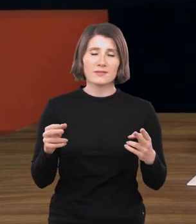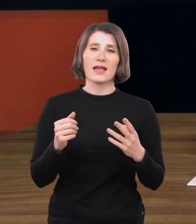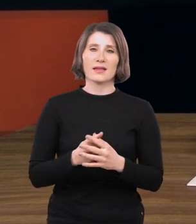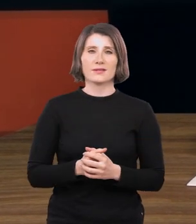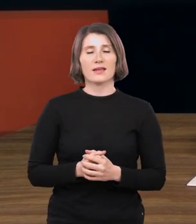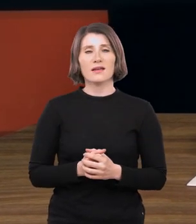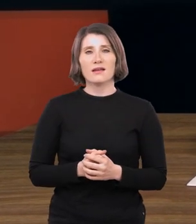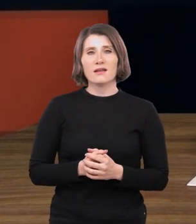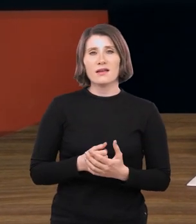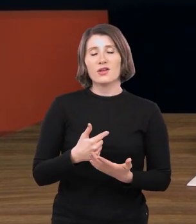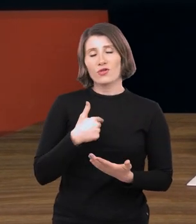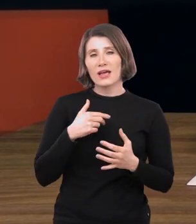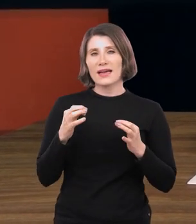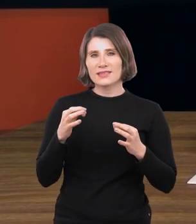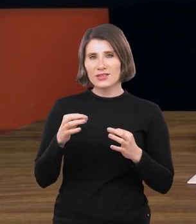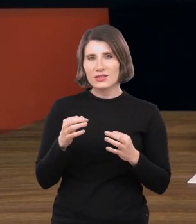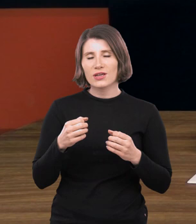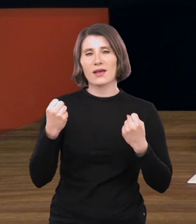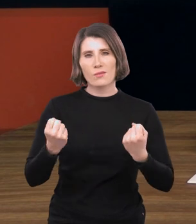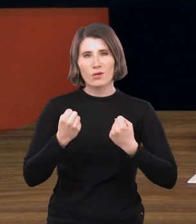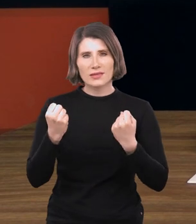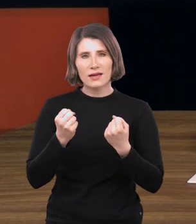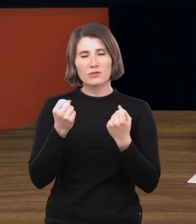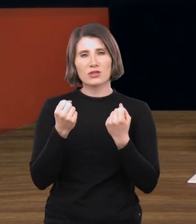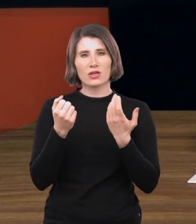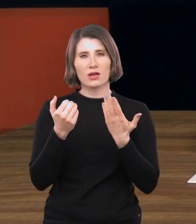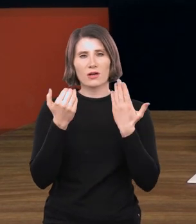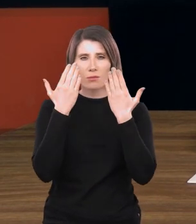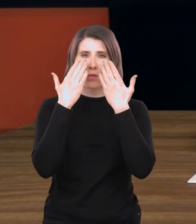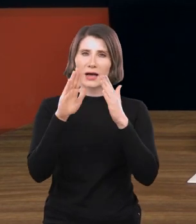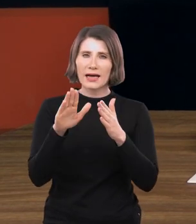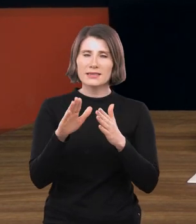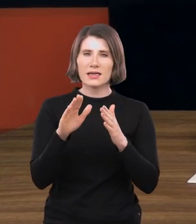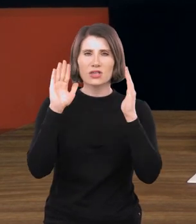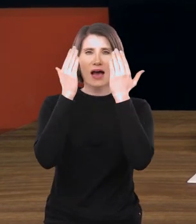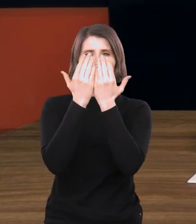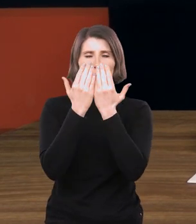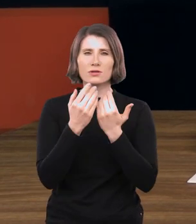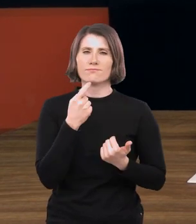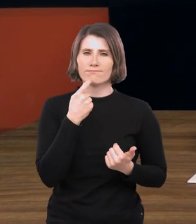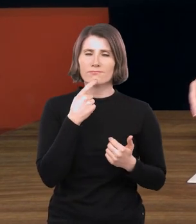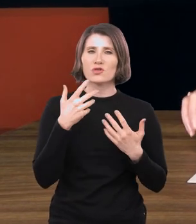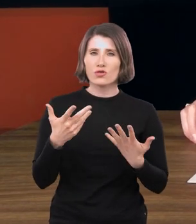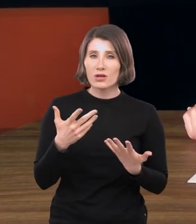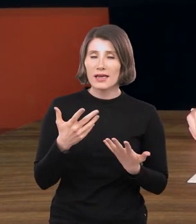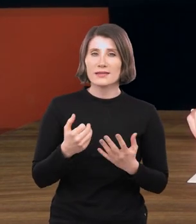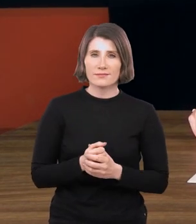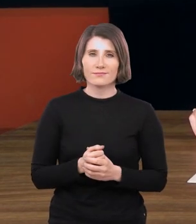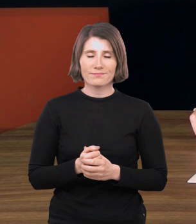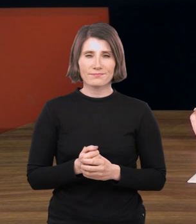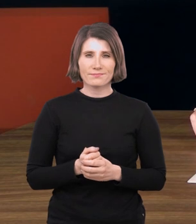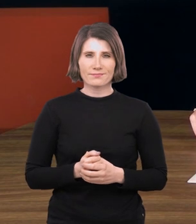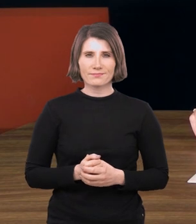ze spektrum autyzmu. Ja postaram się przybliżyć Państwu, czym autyzm tak naprawdę jest, odnosząc się